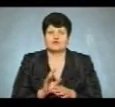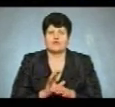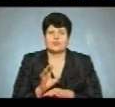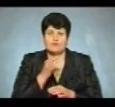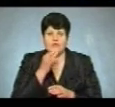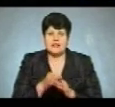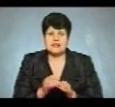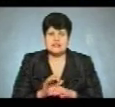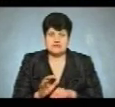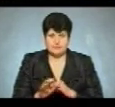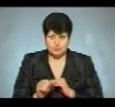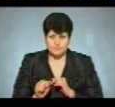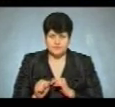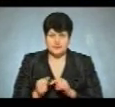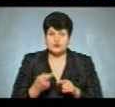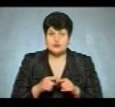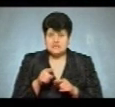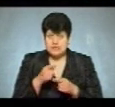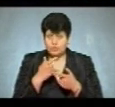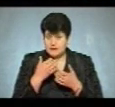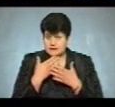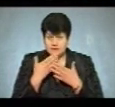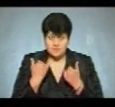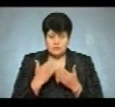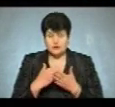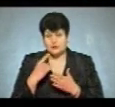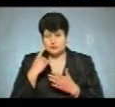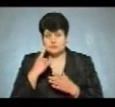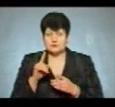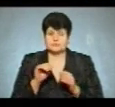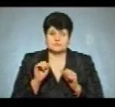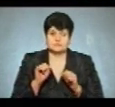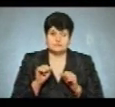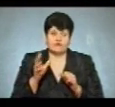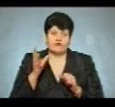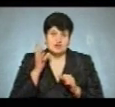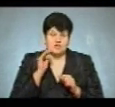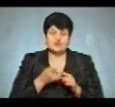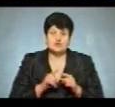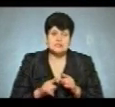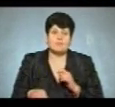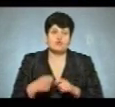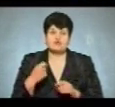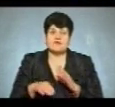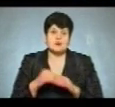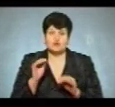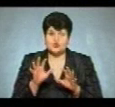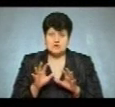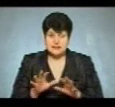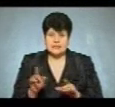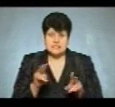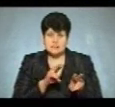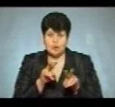Якщо такої інформації немає, то є підстава вважати, що це є порушення виборчого законодавства, тому